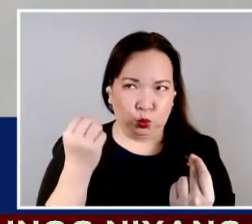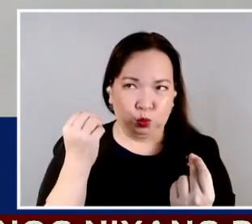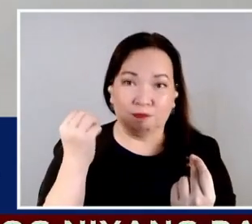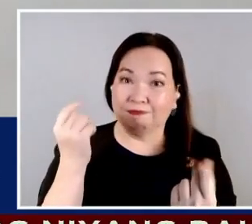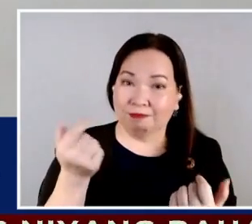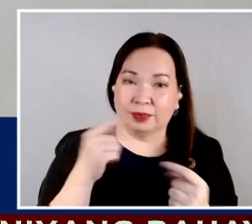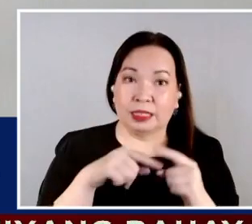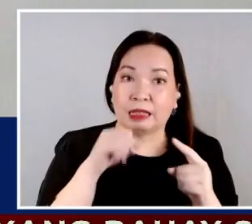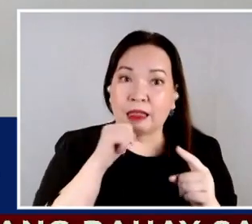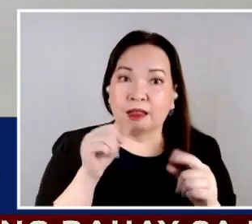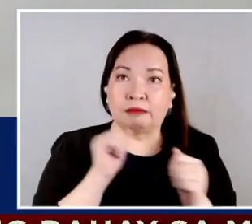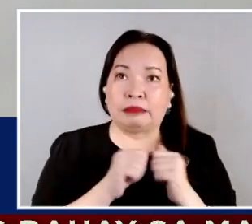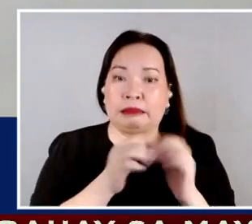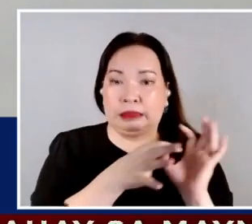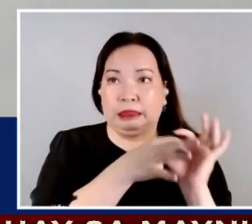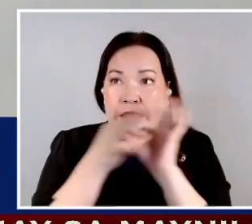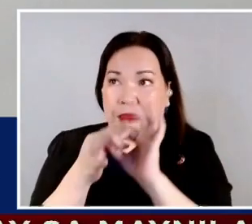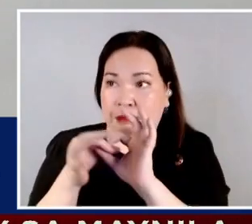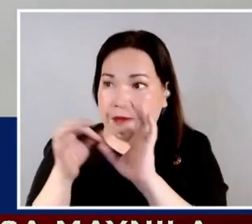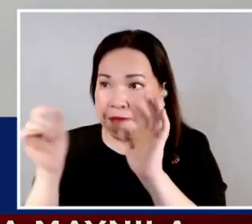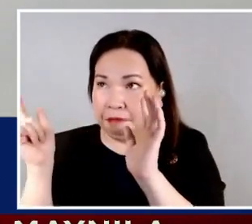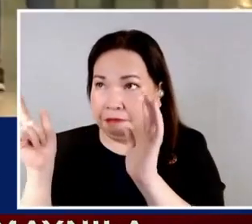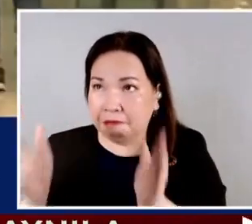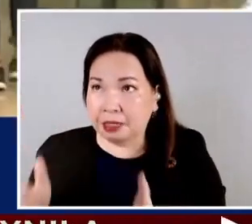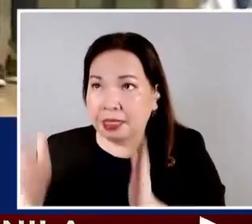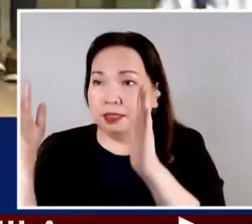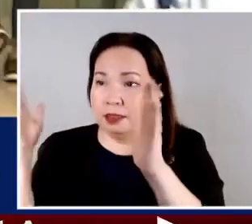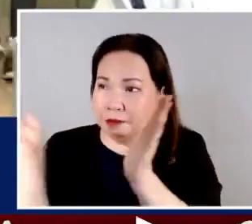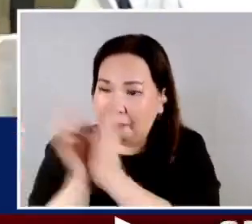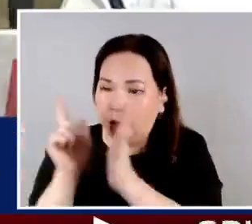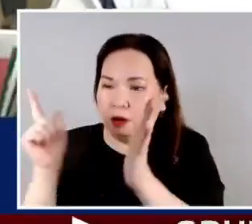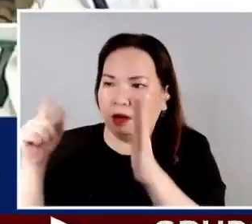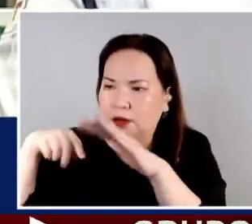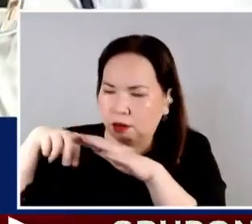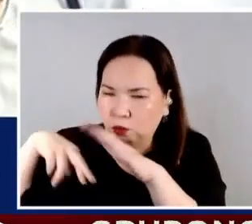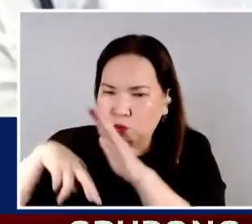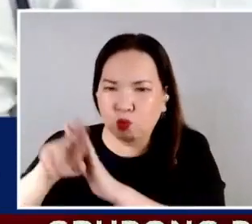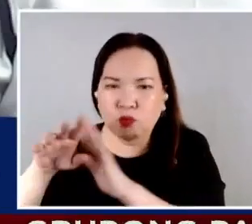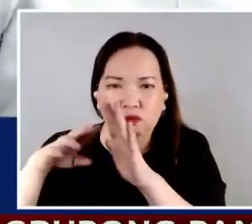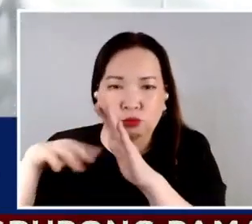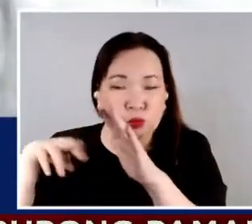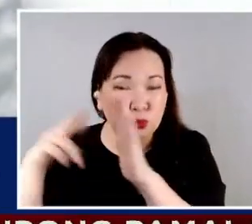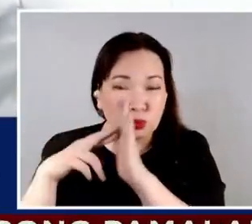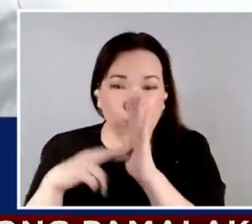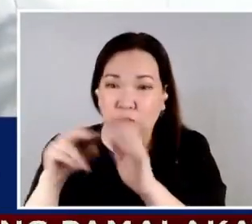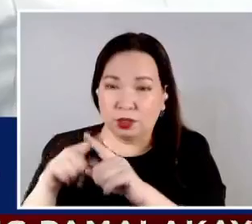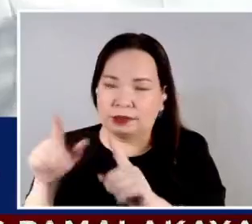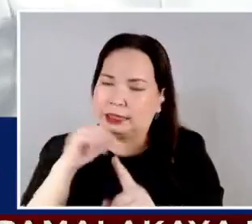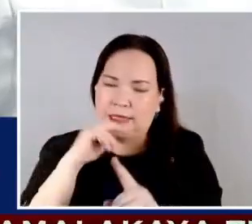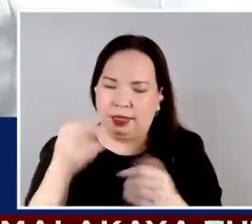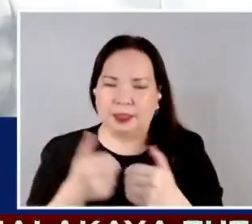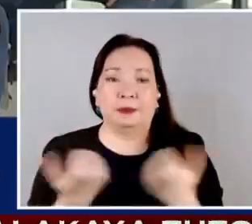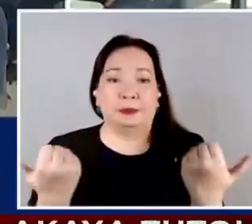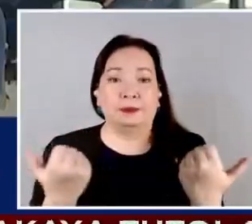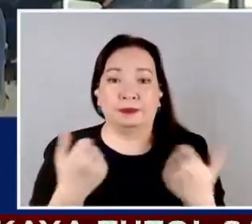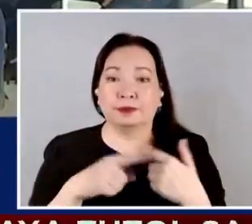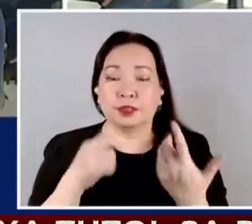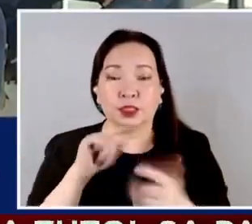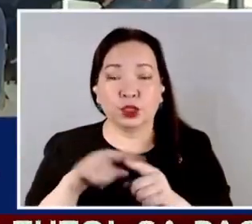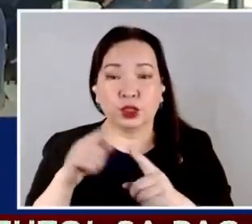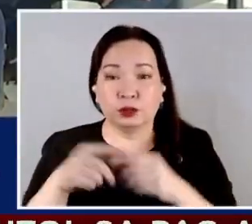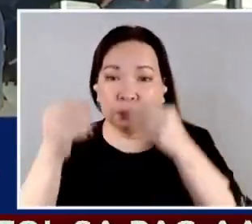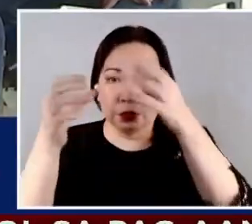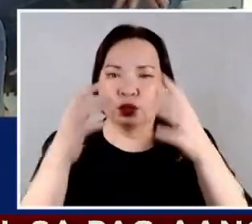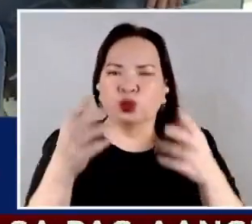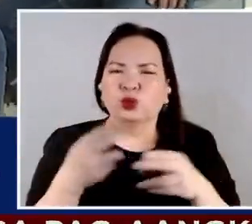na nakatali pa yung restrictions dun sa alert level system. Ngayong marami ng eksperto ang nagsasabing nalalapit